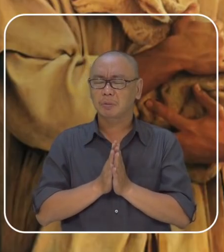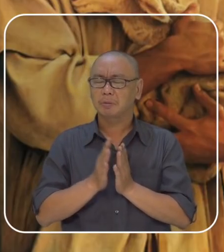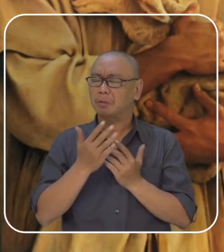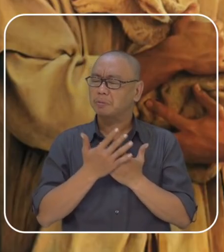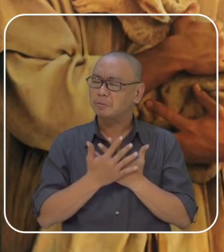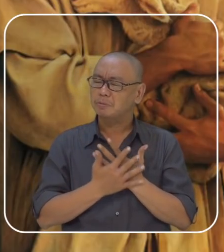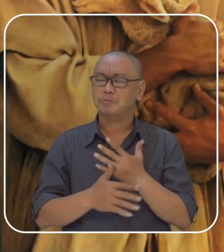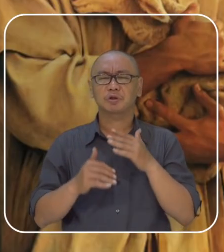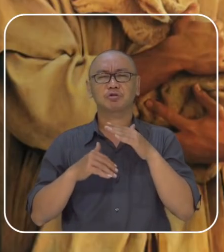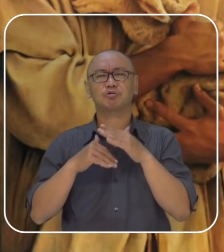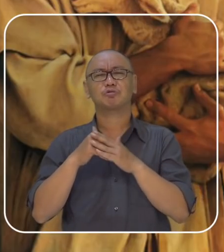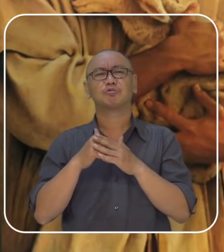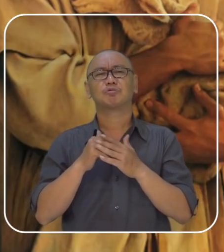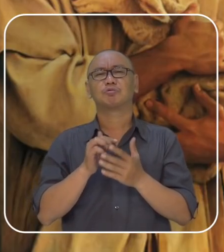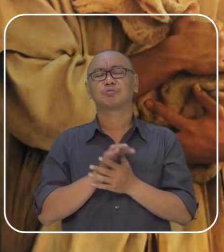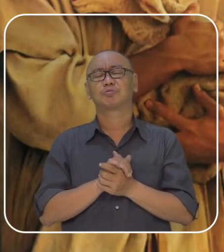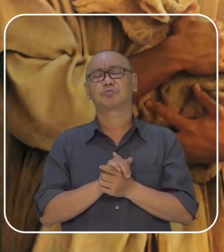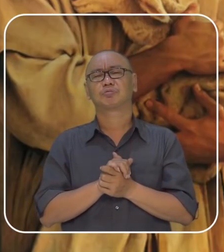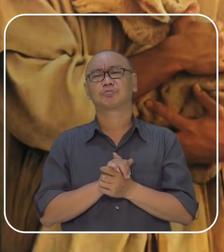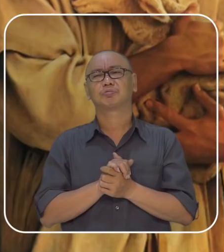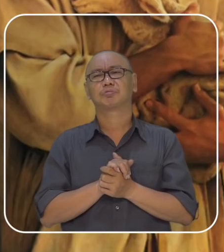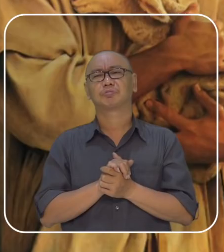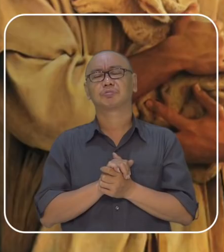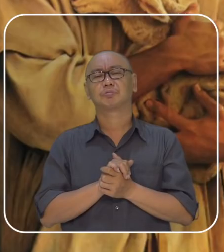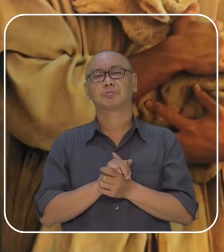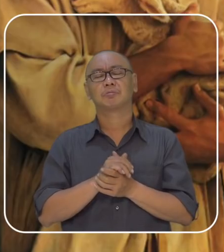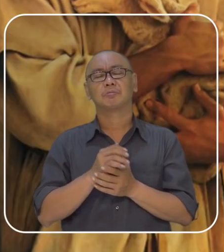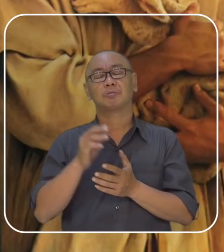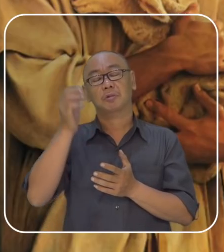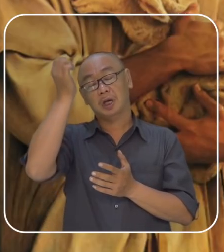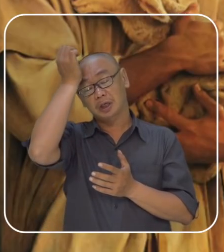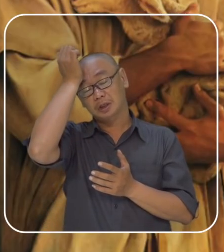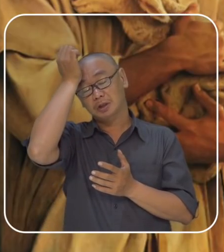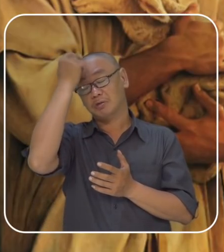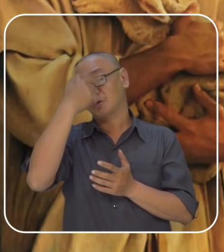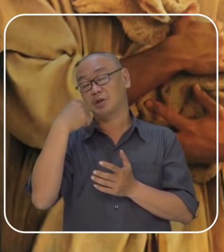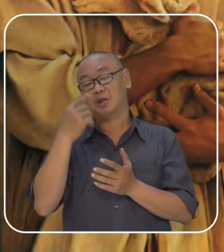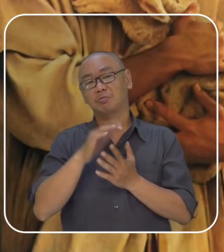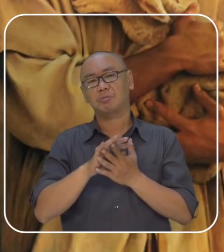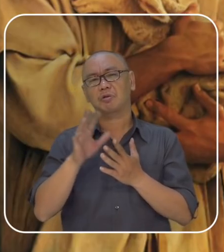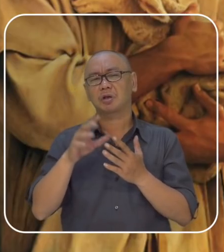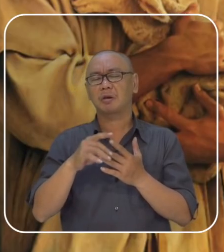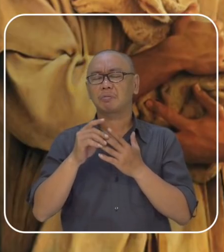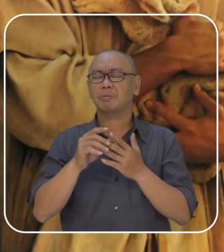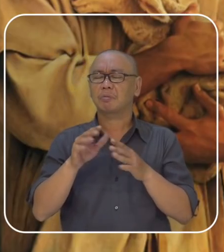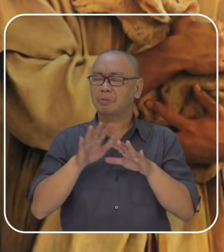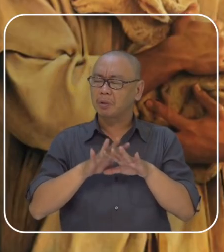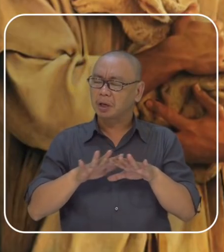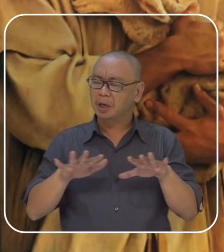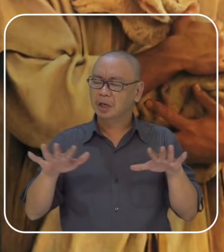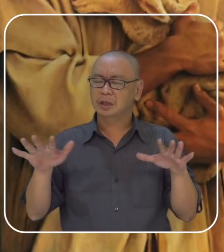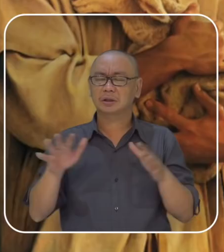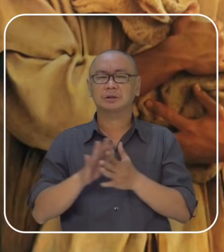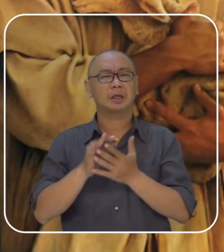kasih dan wajah yang membawa damai sejahtera. Begitu kira-kira